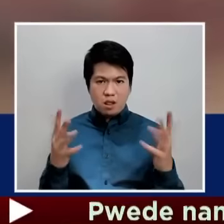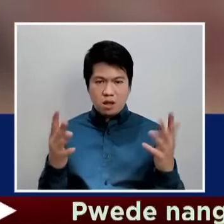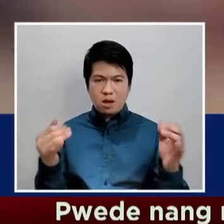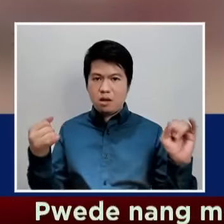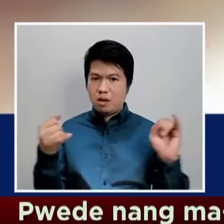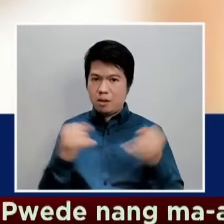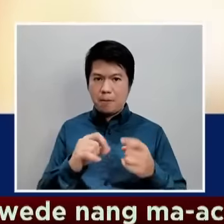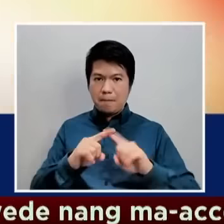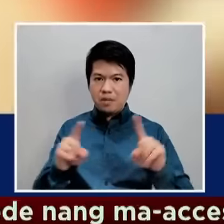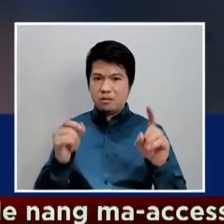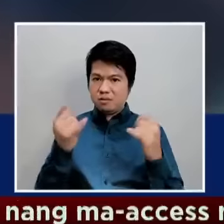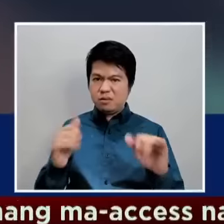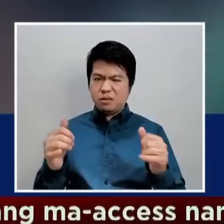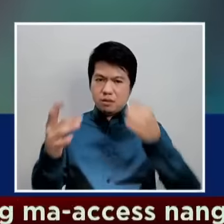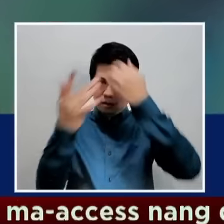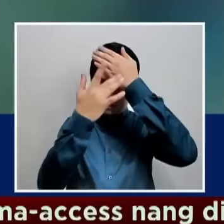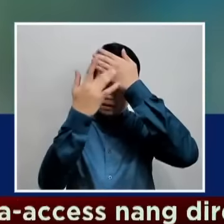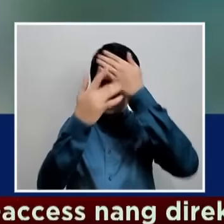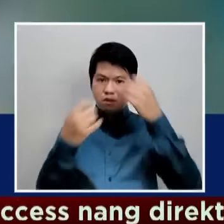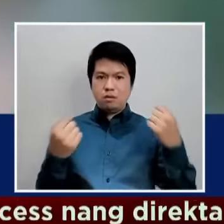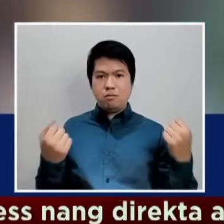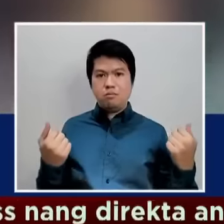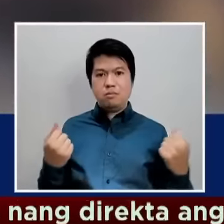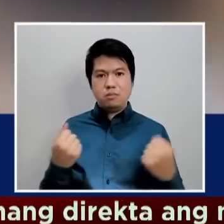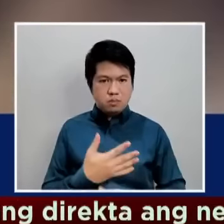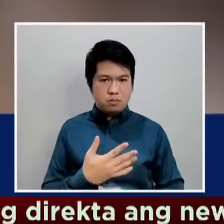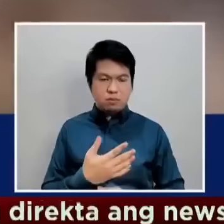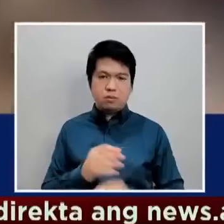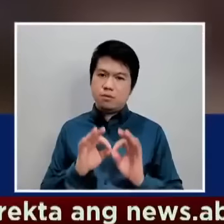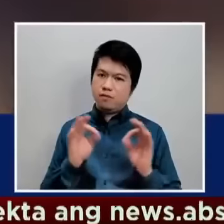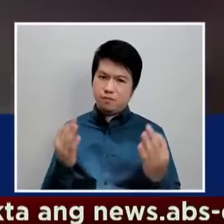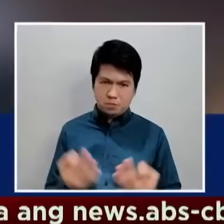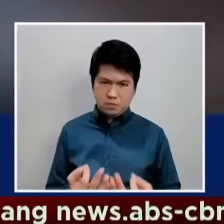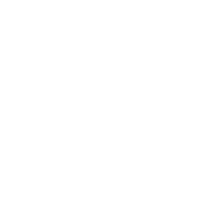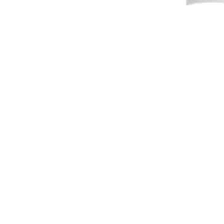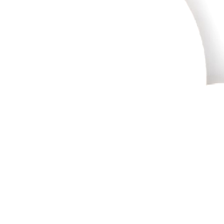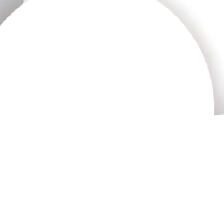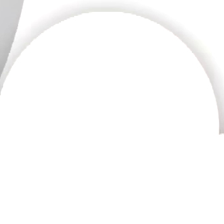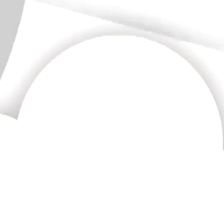ng trauma at takot sa kanilang pamilya.